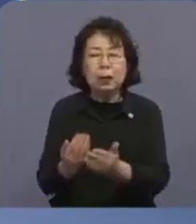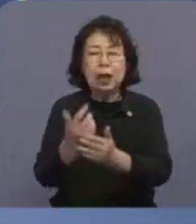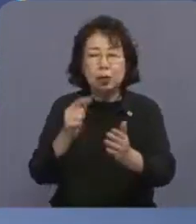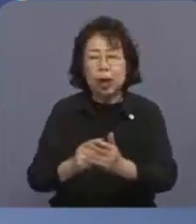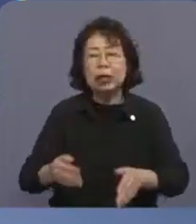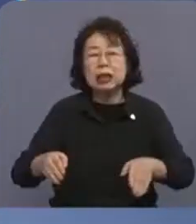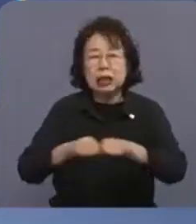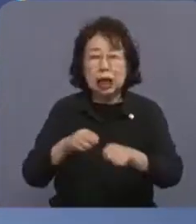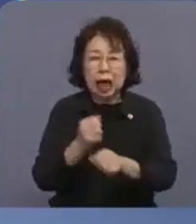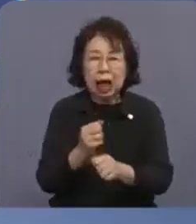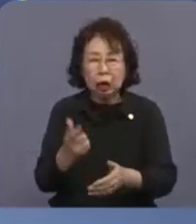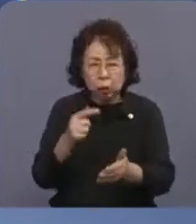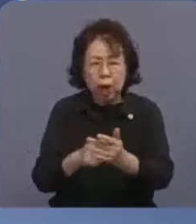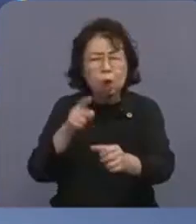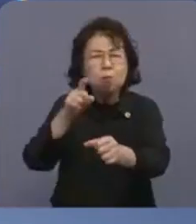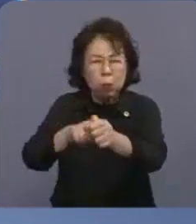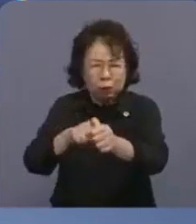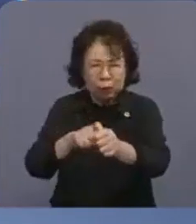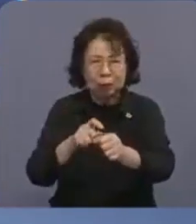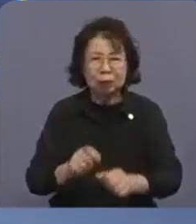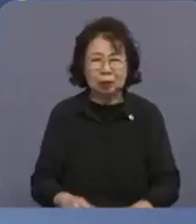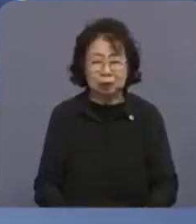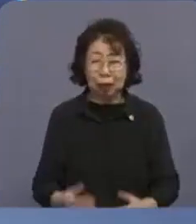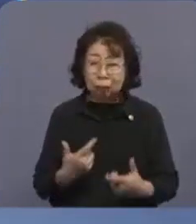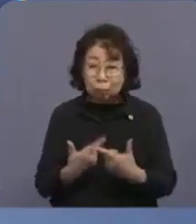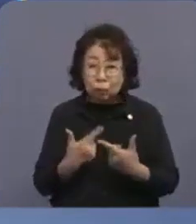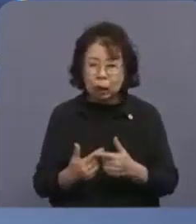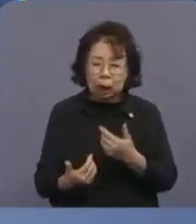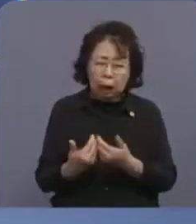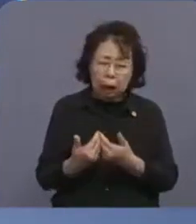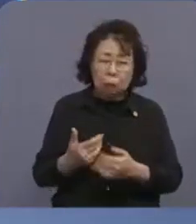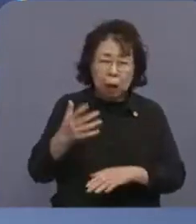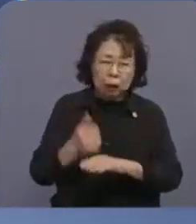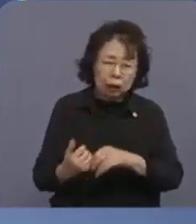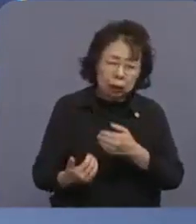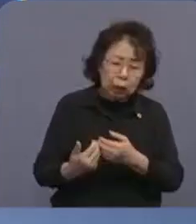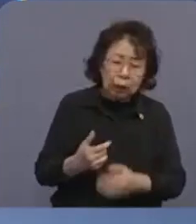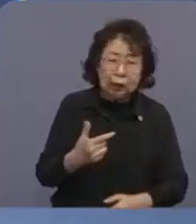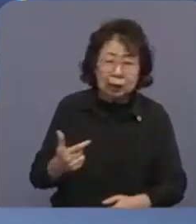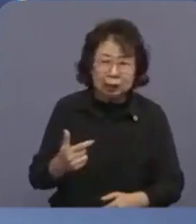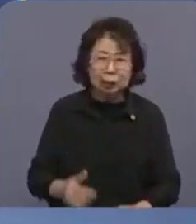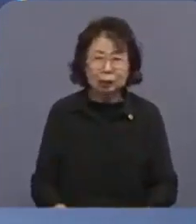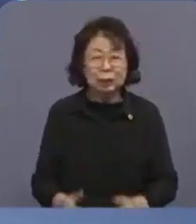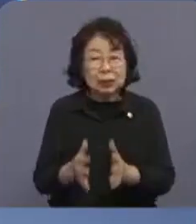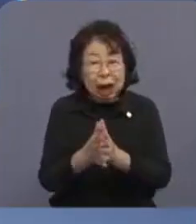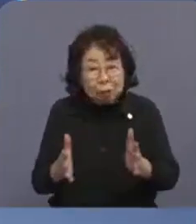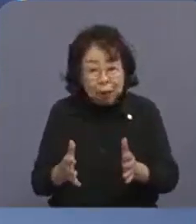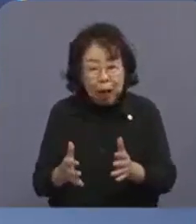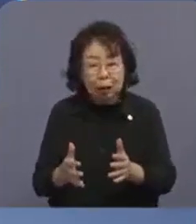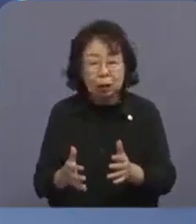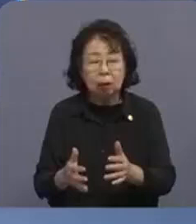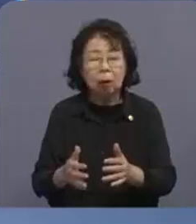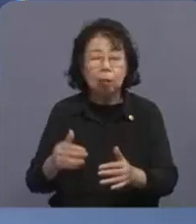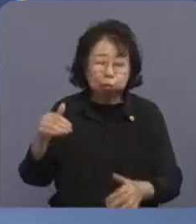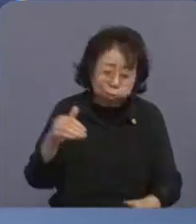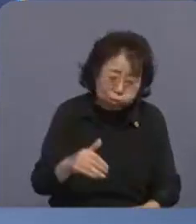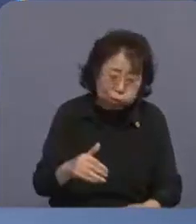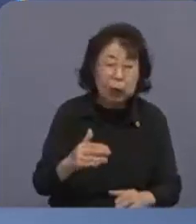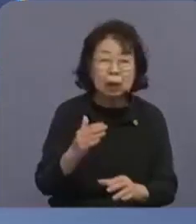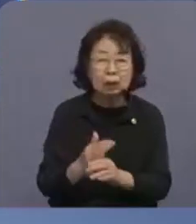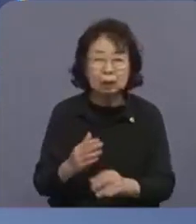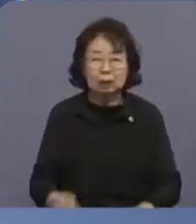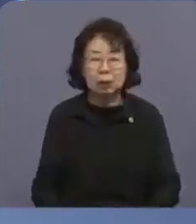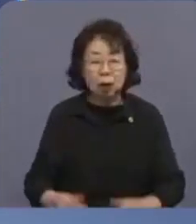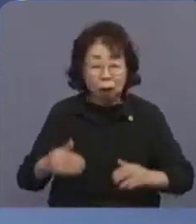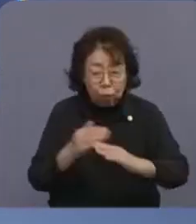시설 확충의 방점을 뒀습니다 부산은 논란과 갈등이 계속되고 있죠 아파트 협상자로 전락한 부산의 공공기